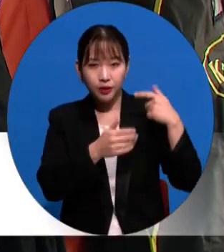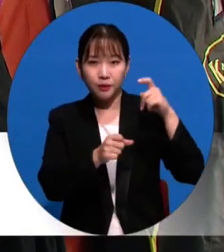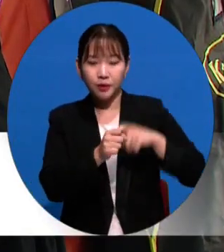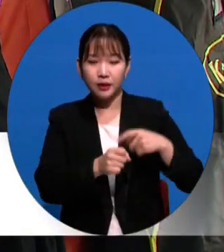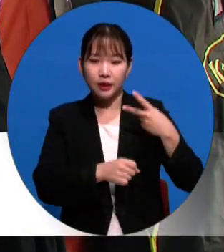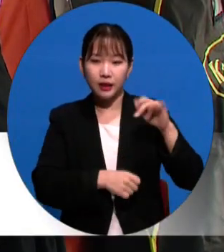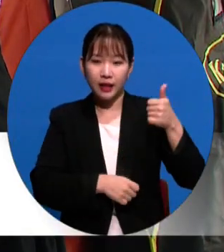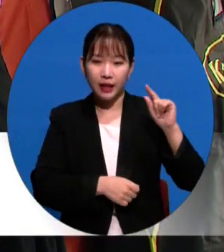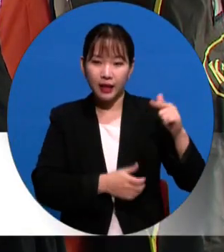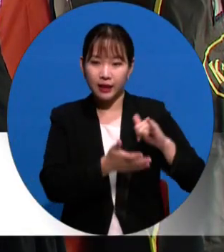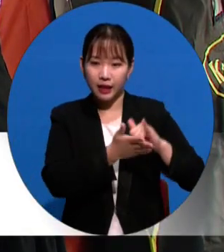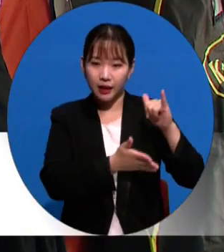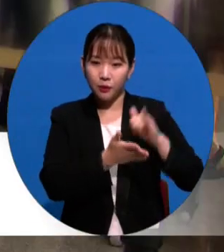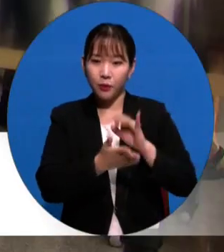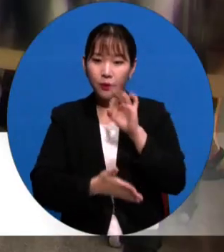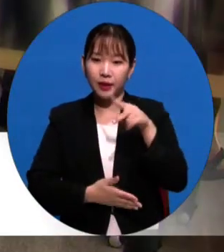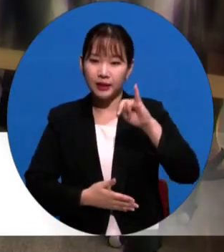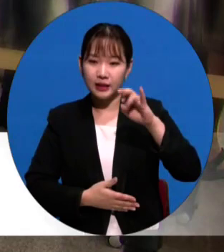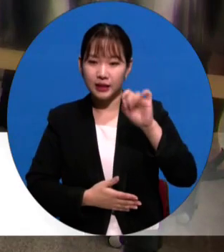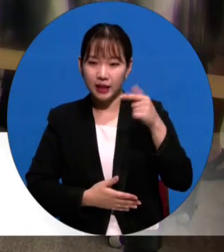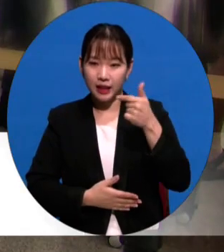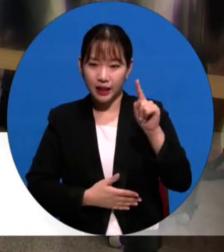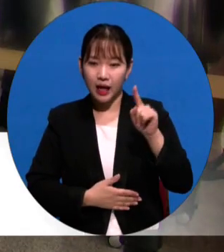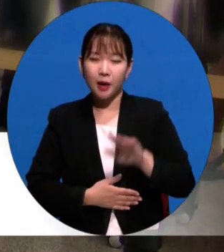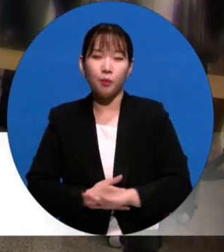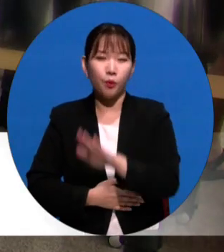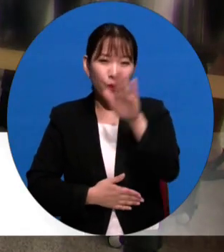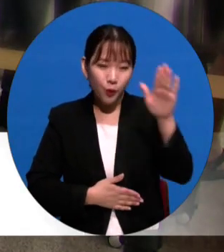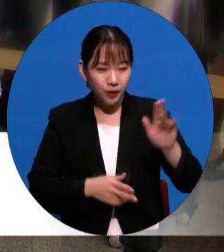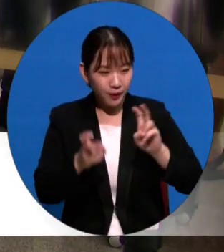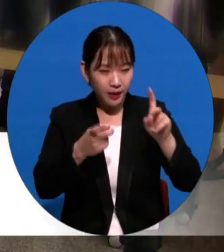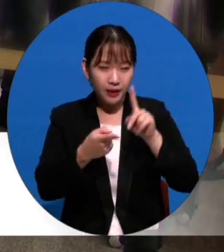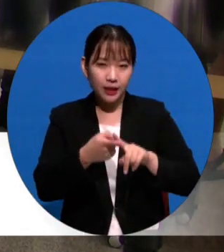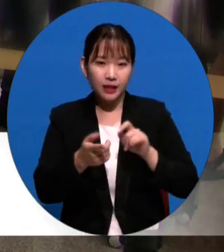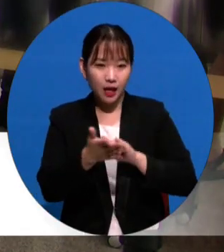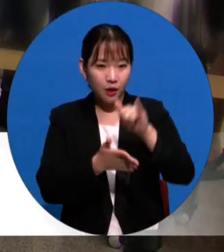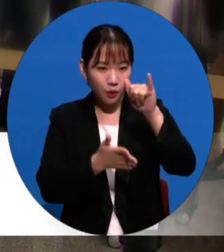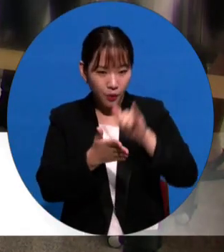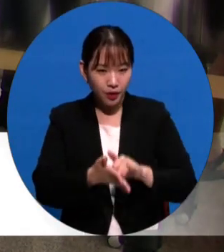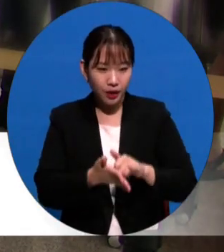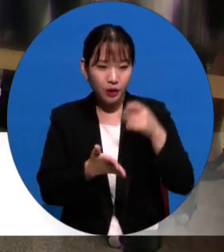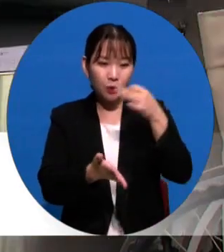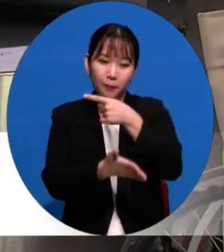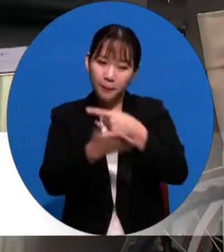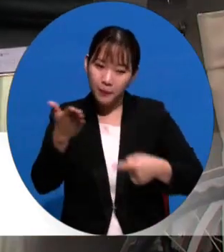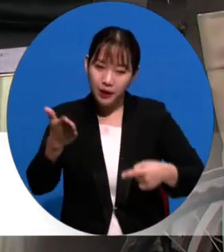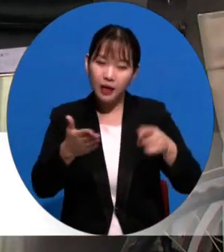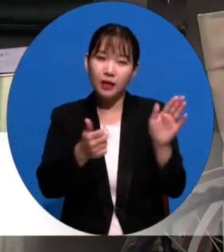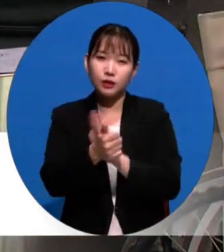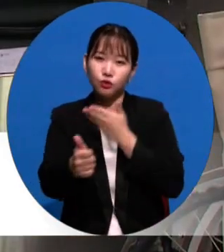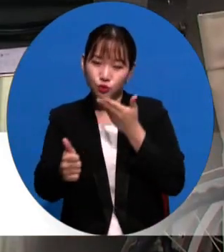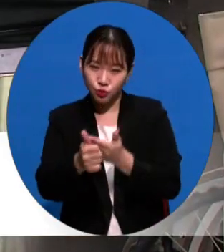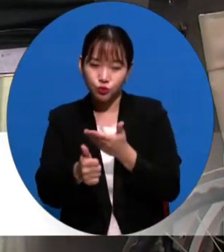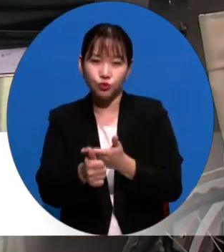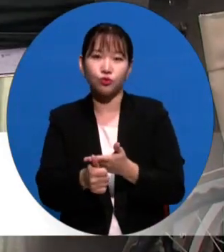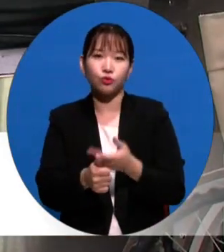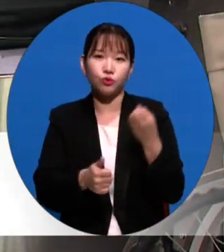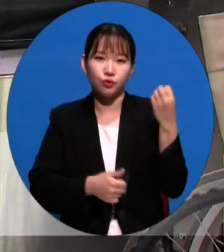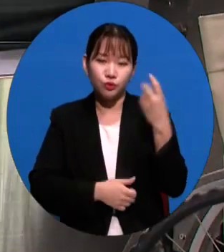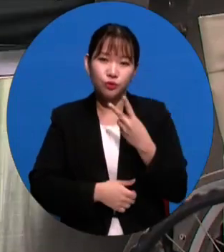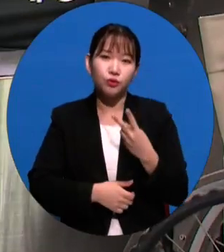대한항공, 아시아나항공 등 모든 항공사를 상대로 항공기 운항 재정 손실 보전과 추가 인센티브를